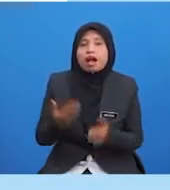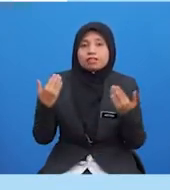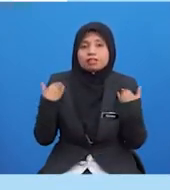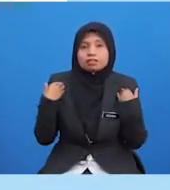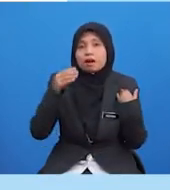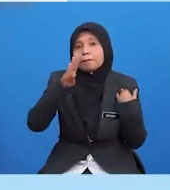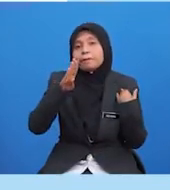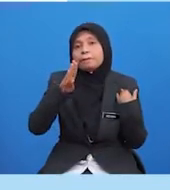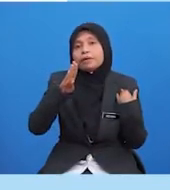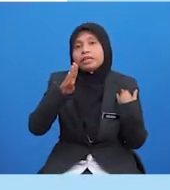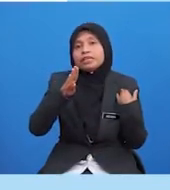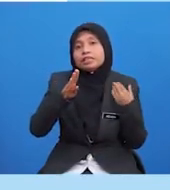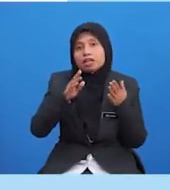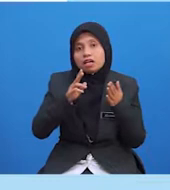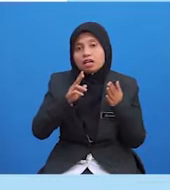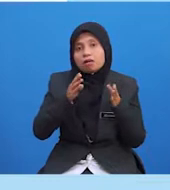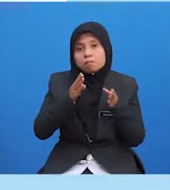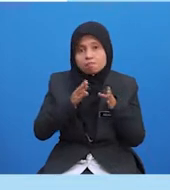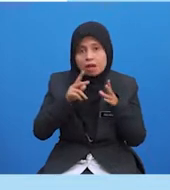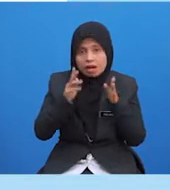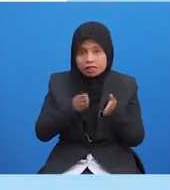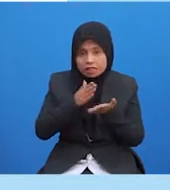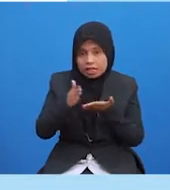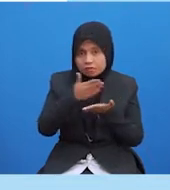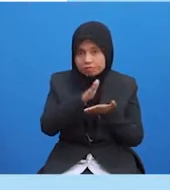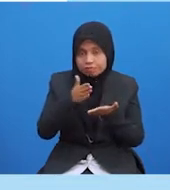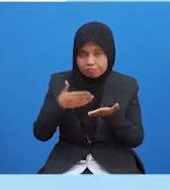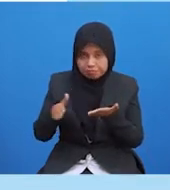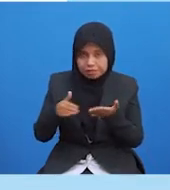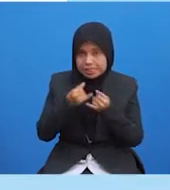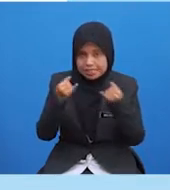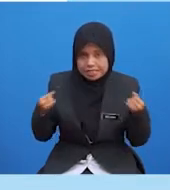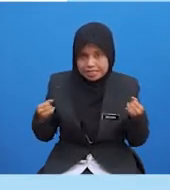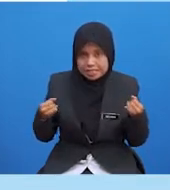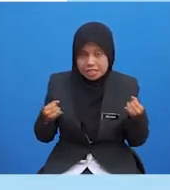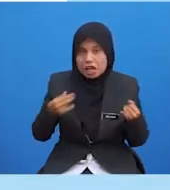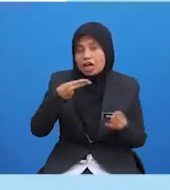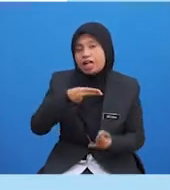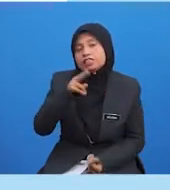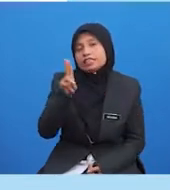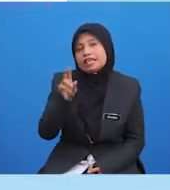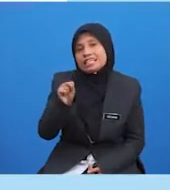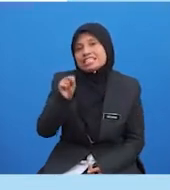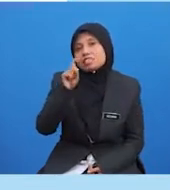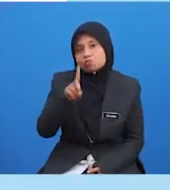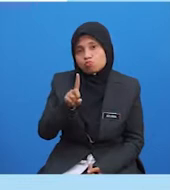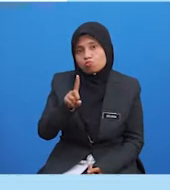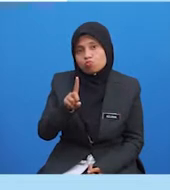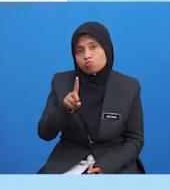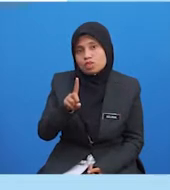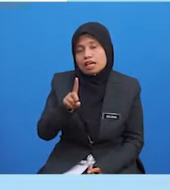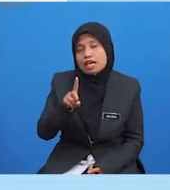Terdapat 4 komponen pada laman web, iaitu tag H1,